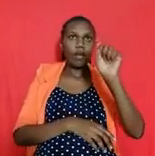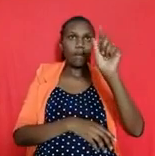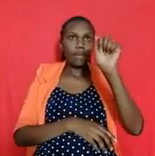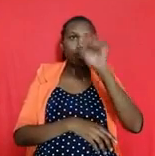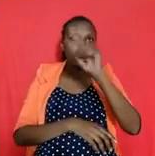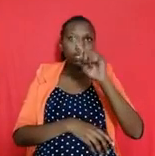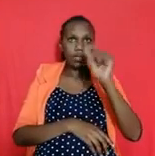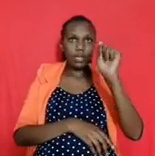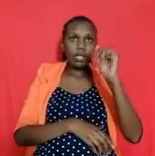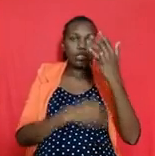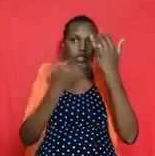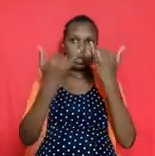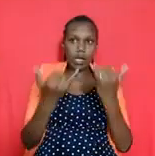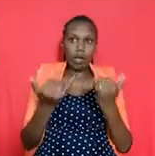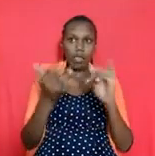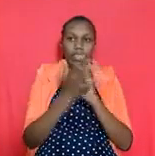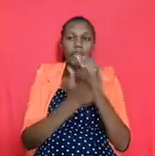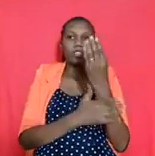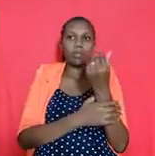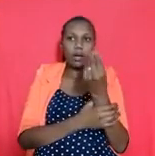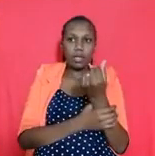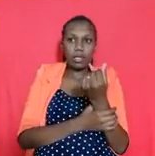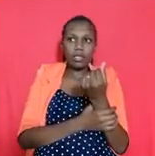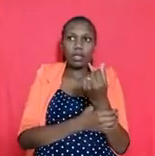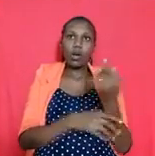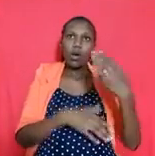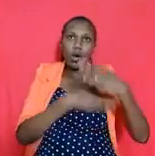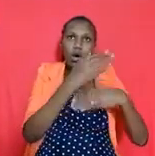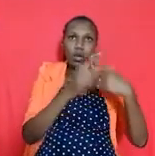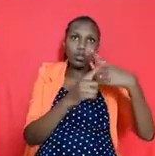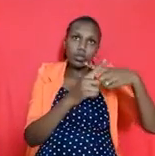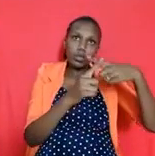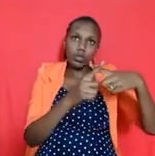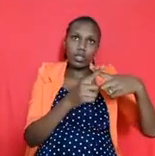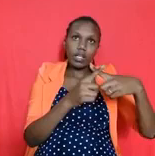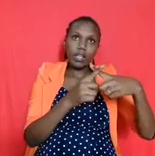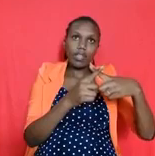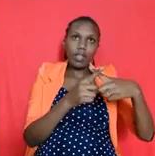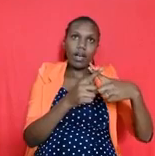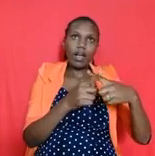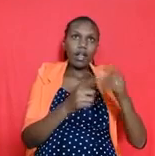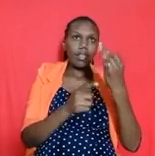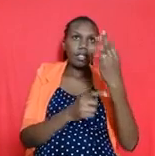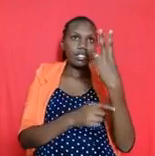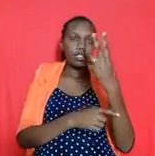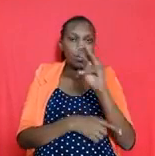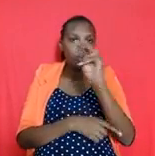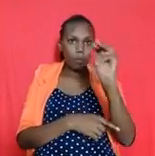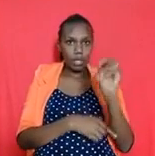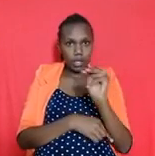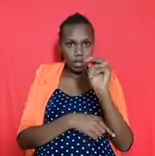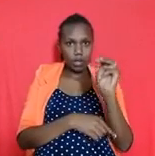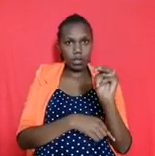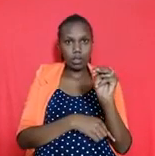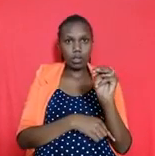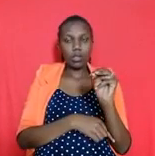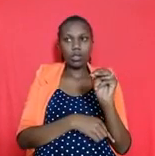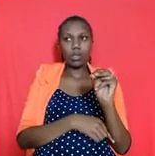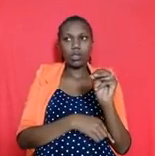koguo mbeca icio gwitaraniria cia loan milioni 32